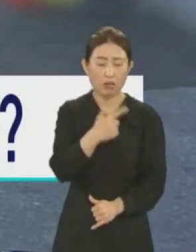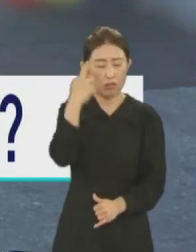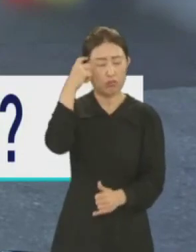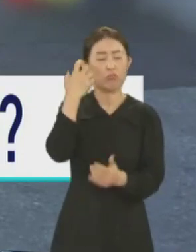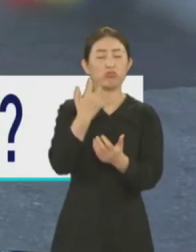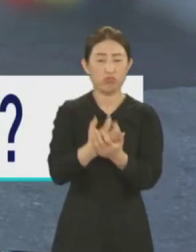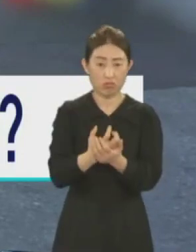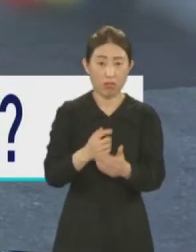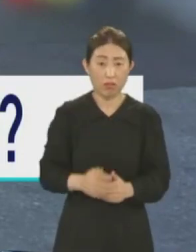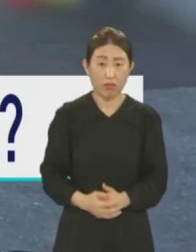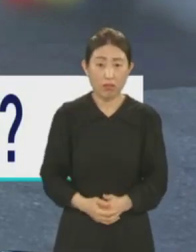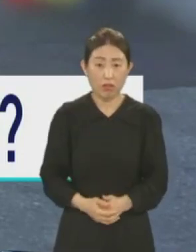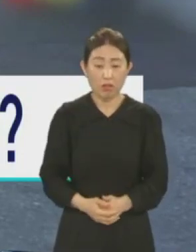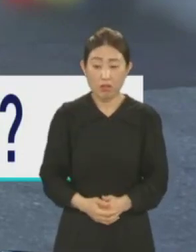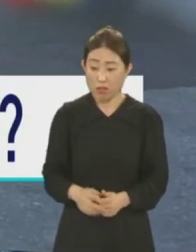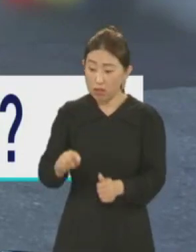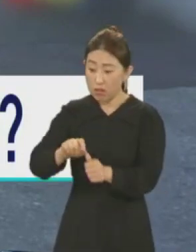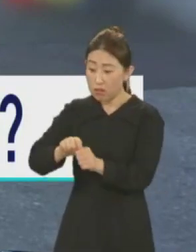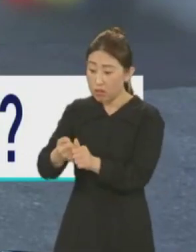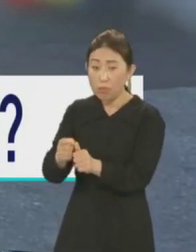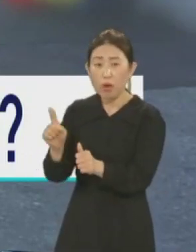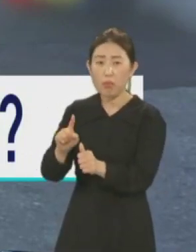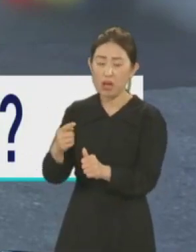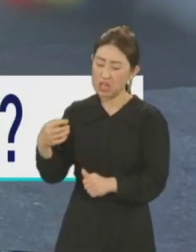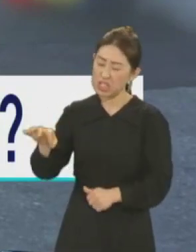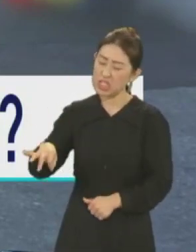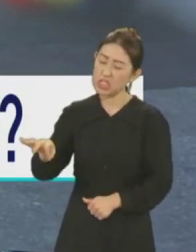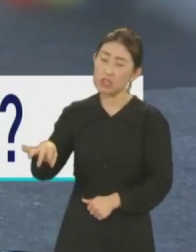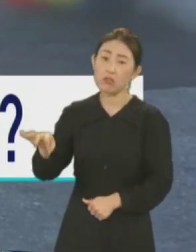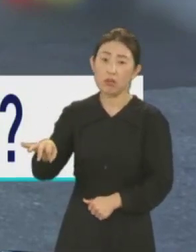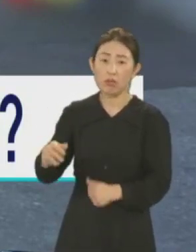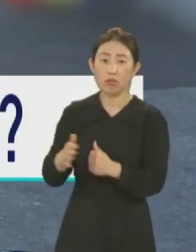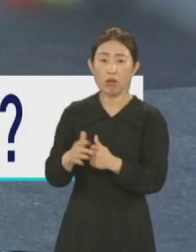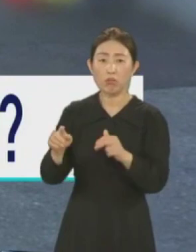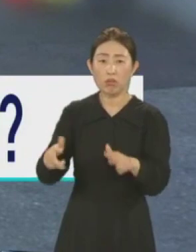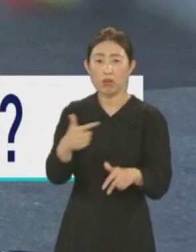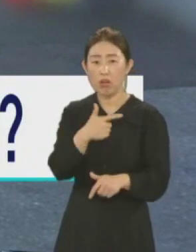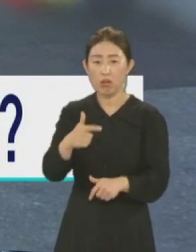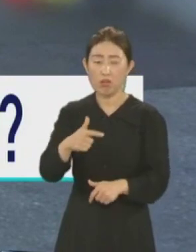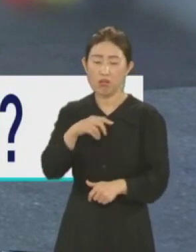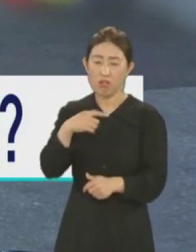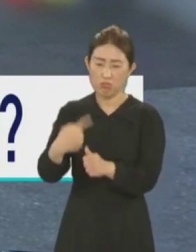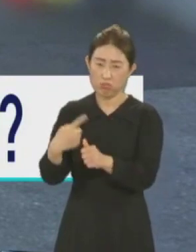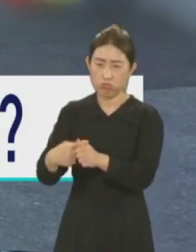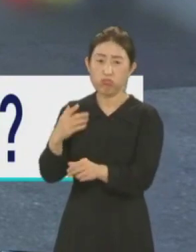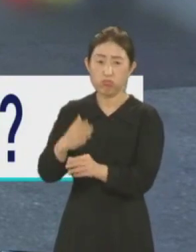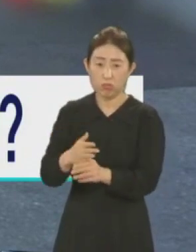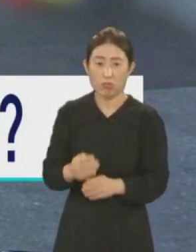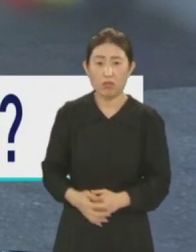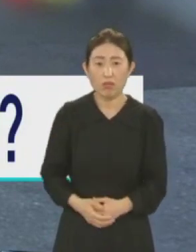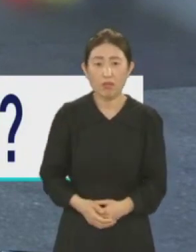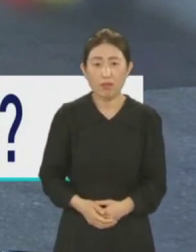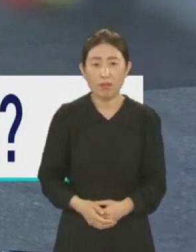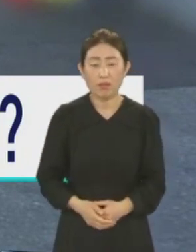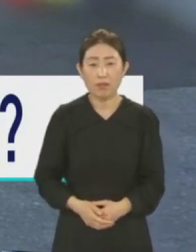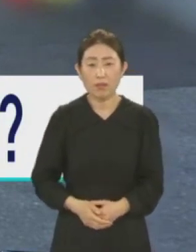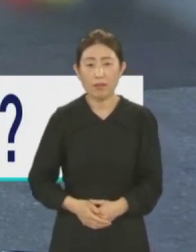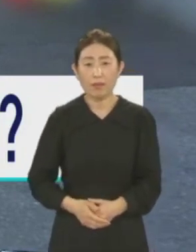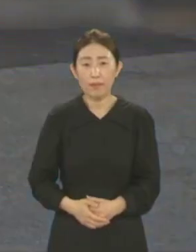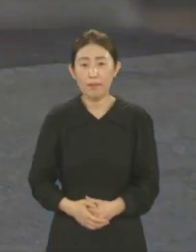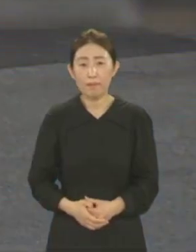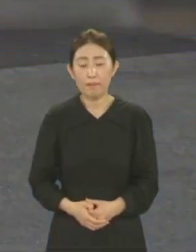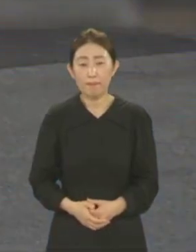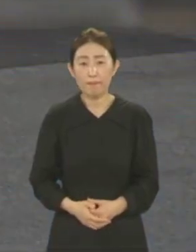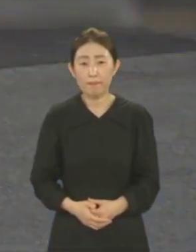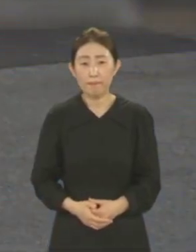큰 충격을 받았었는데요 솜방망이 처벌 아니냐는 비판의 목소리가 나오고 있습니다 양정진 기자가 취재했습니다